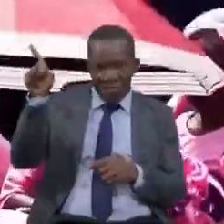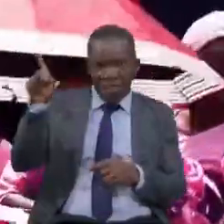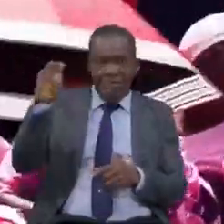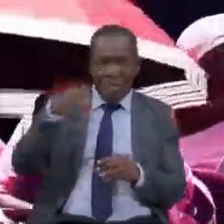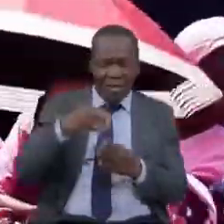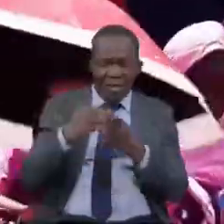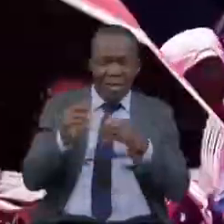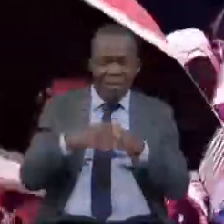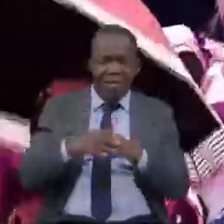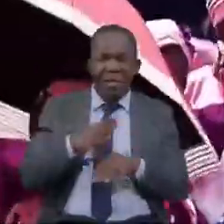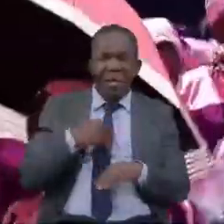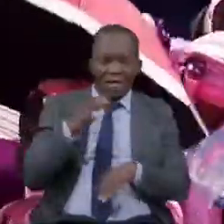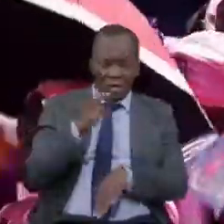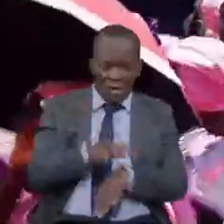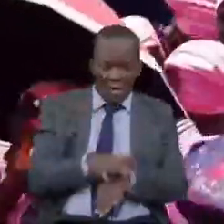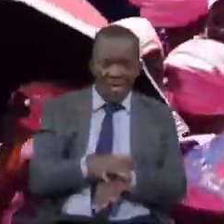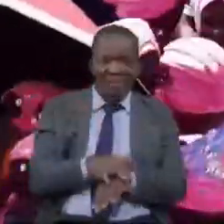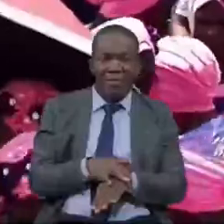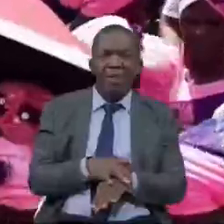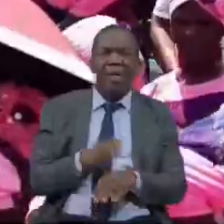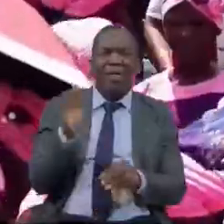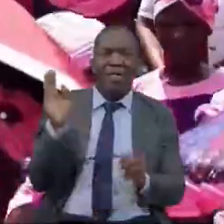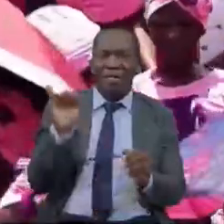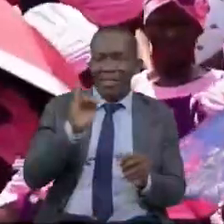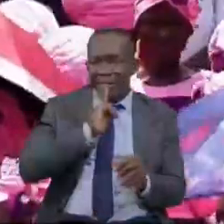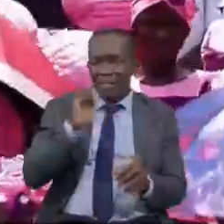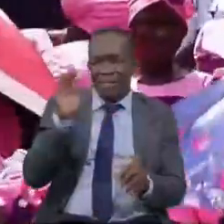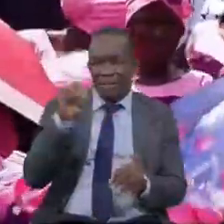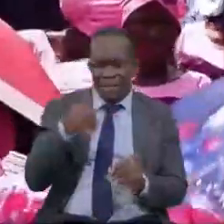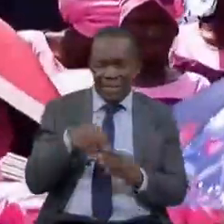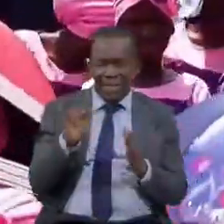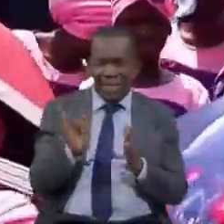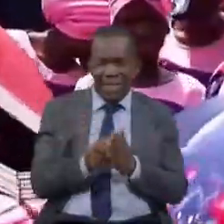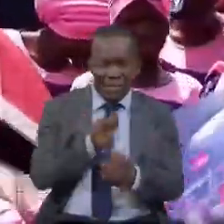terre. Et c'est dans cette autorité que tu avances.